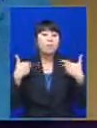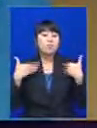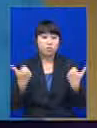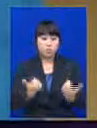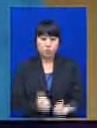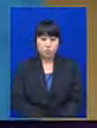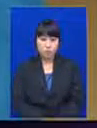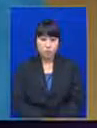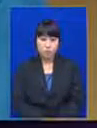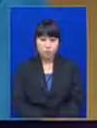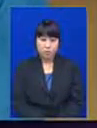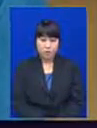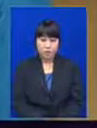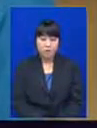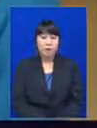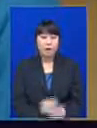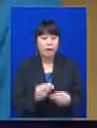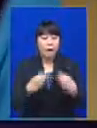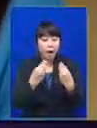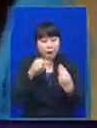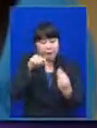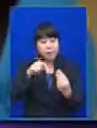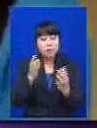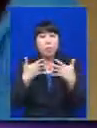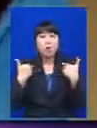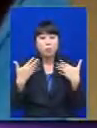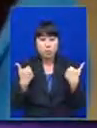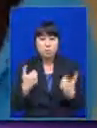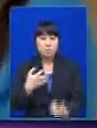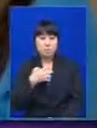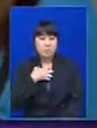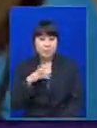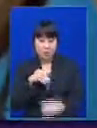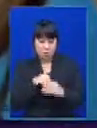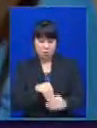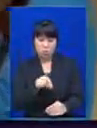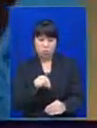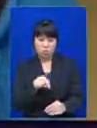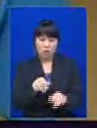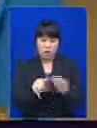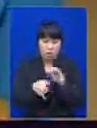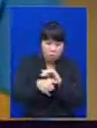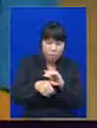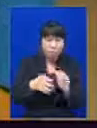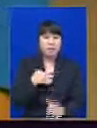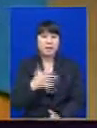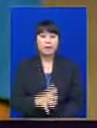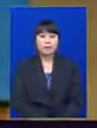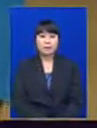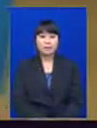ความสุขอ ยากให้เขามีความสุขเลยไม่อยากให้เขาอยู่ตรงนี